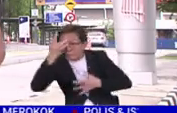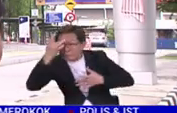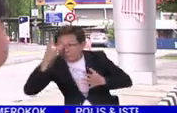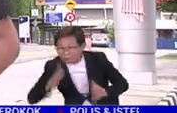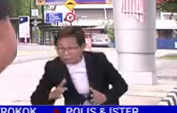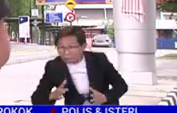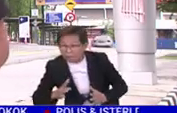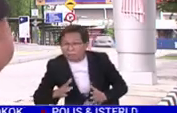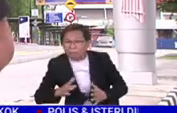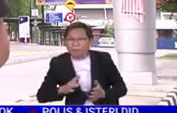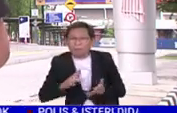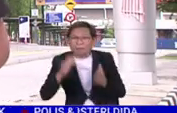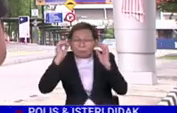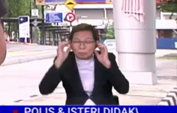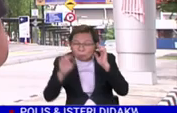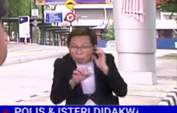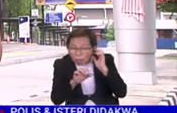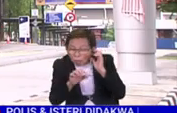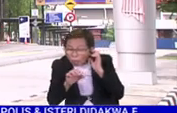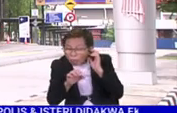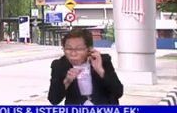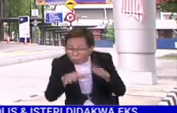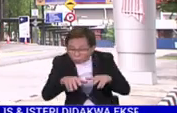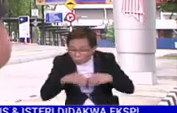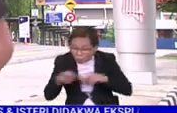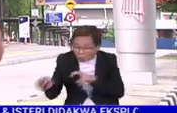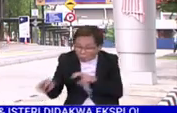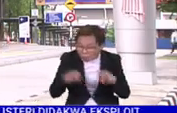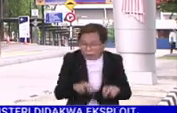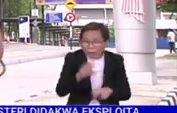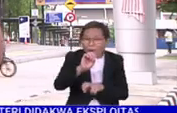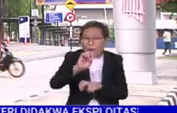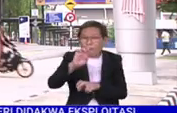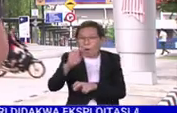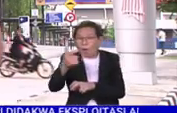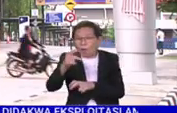pesakit yang menerima rawatan pemindaan organ kini